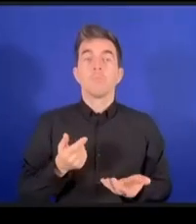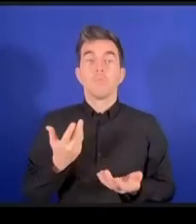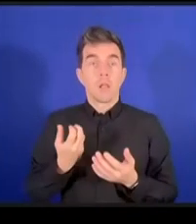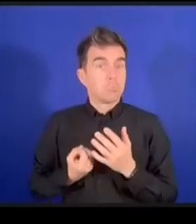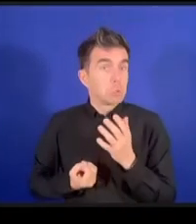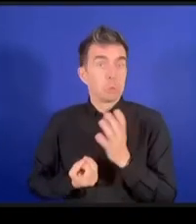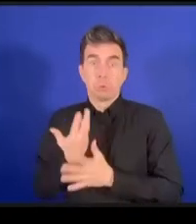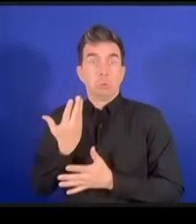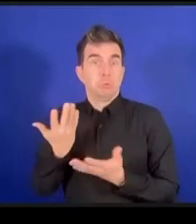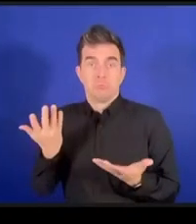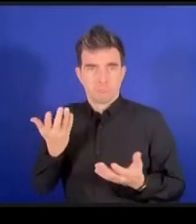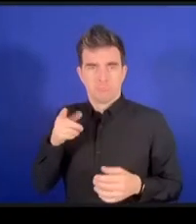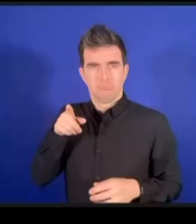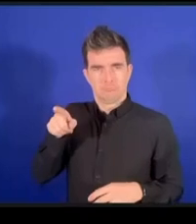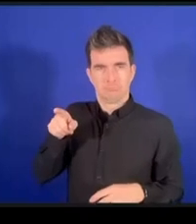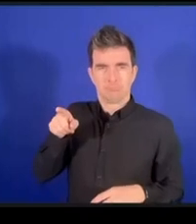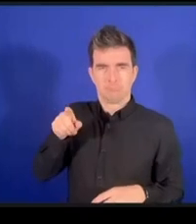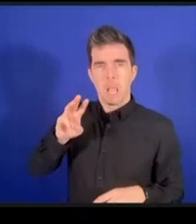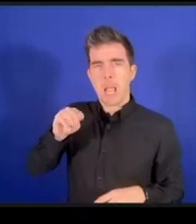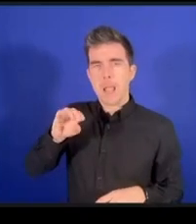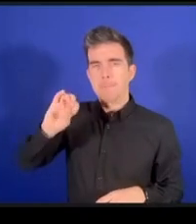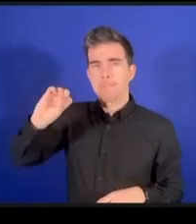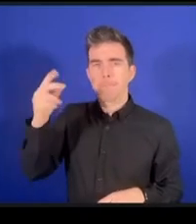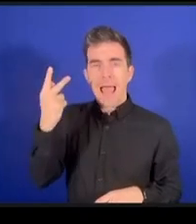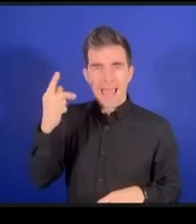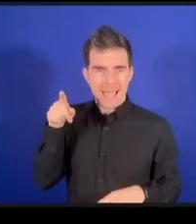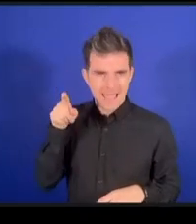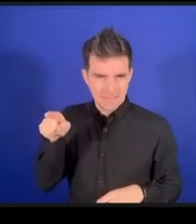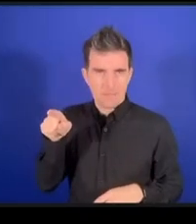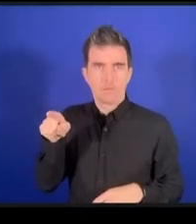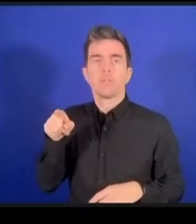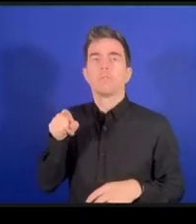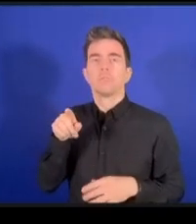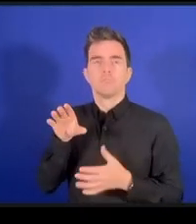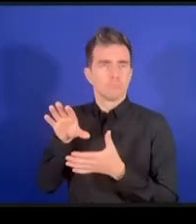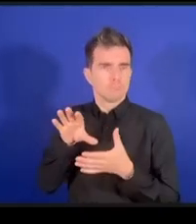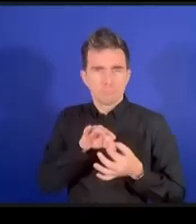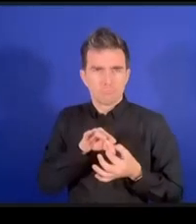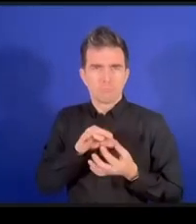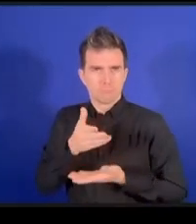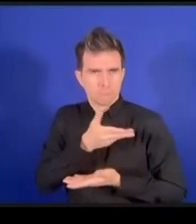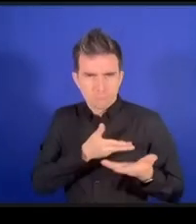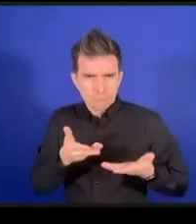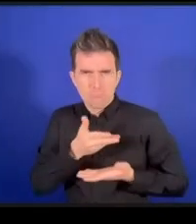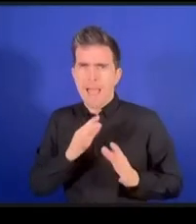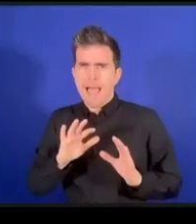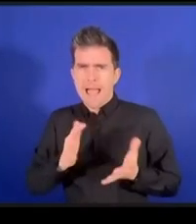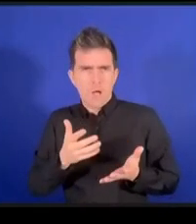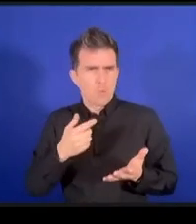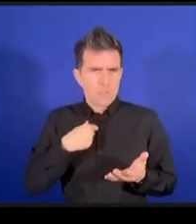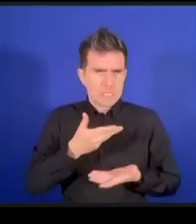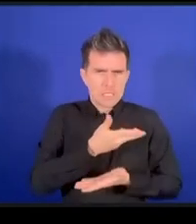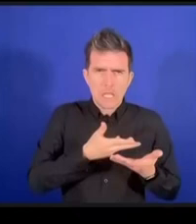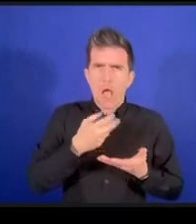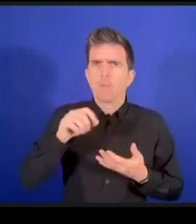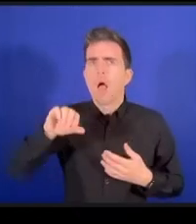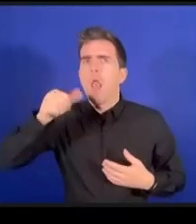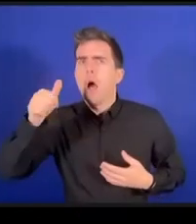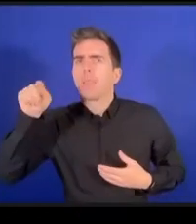теми кто работает давно с тем чтобы мы могли вместе сделать